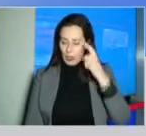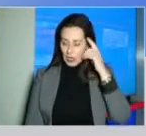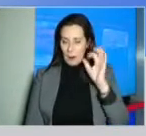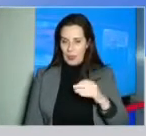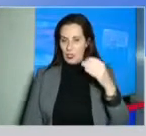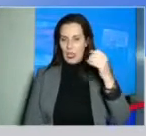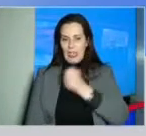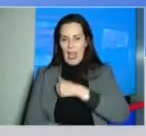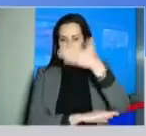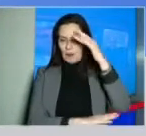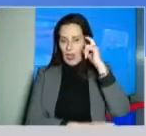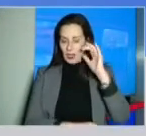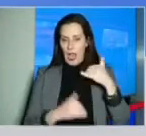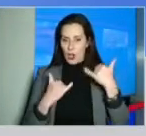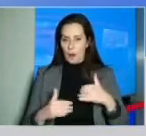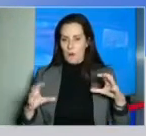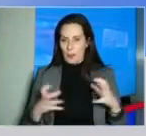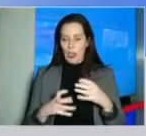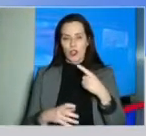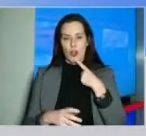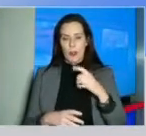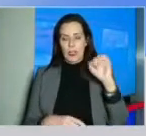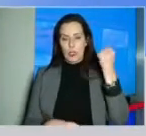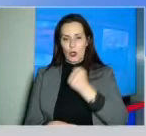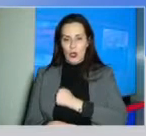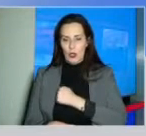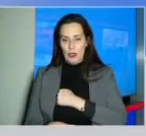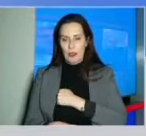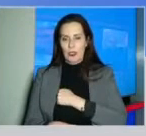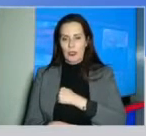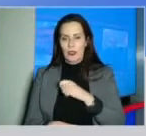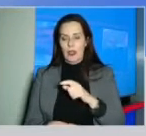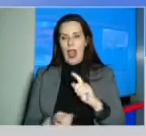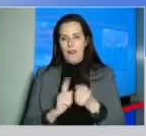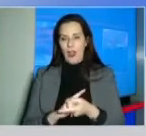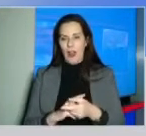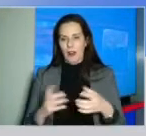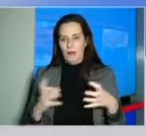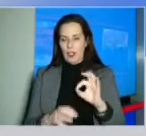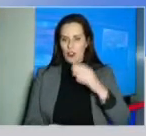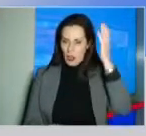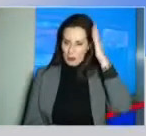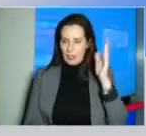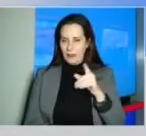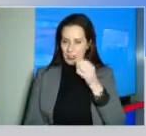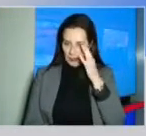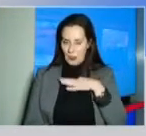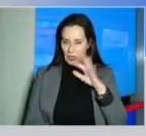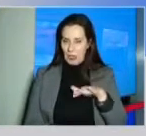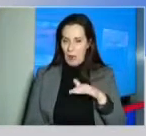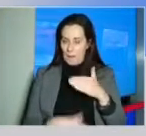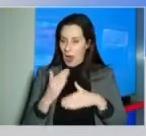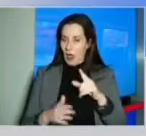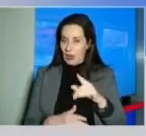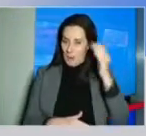אולי שהיום המפלגה שמדברת לציונות הדתית, למיינסטרים, הפכה להיות המפלגה של נפתלי בנט. Okay. ושימו לב, זה גם מהלך